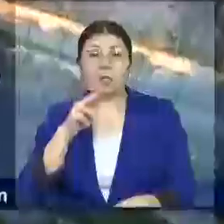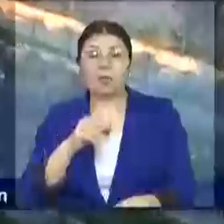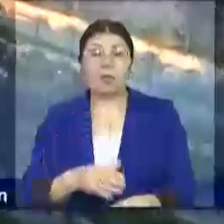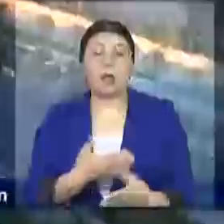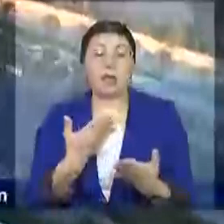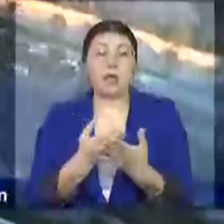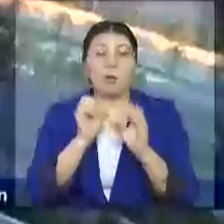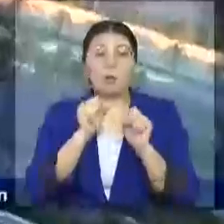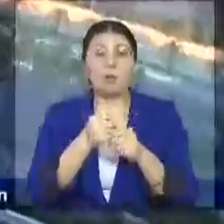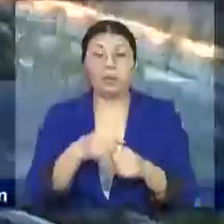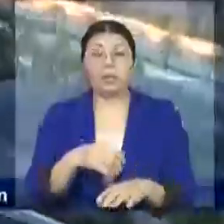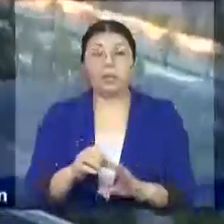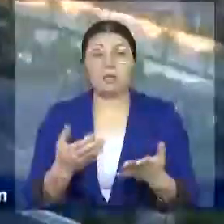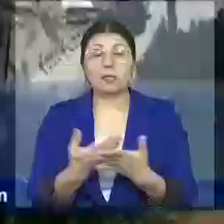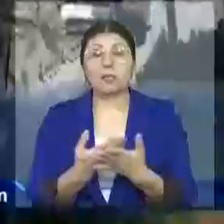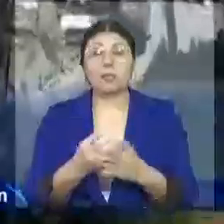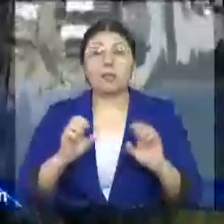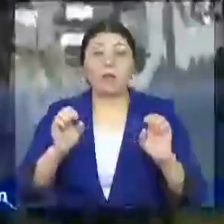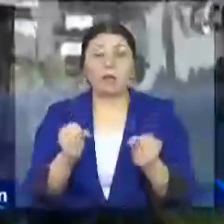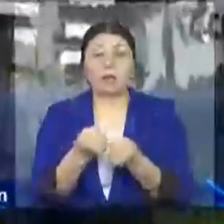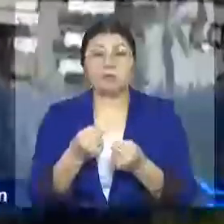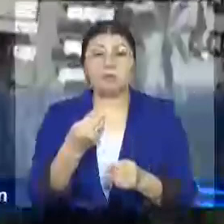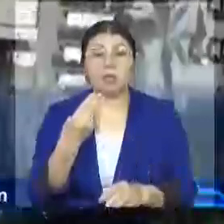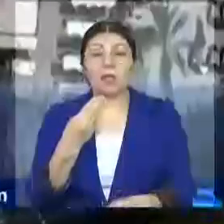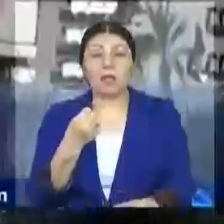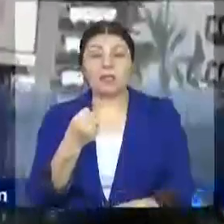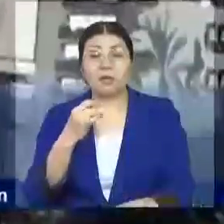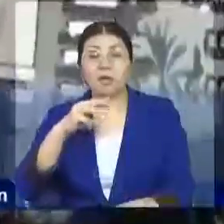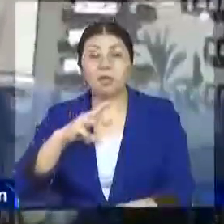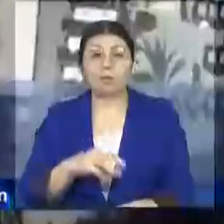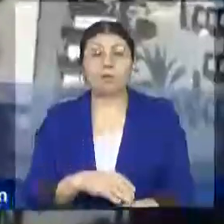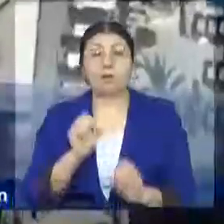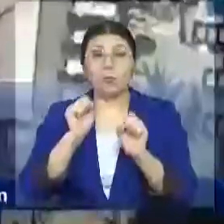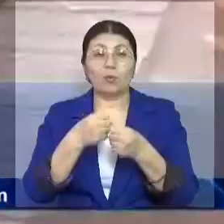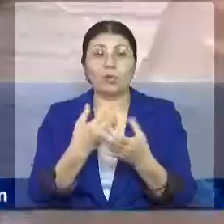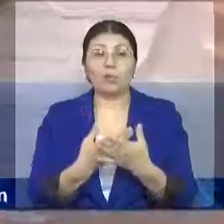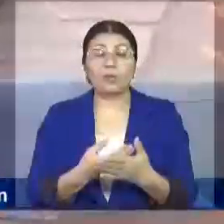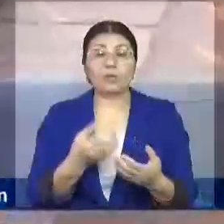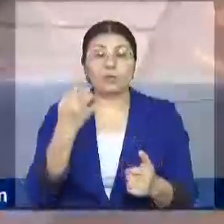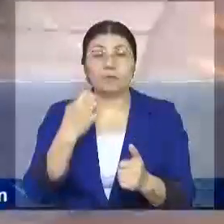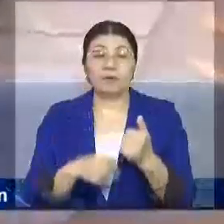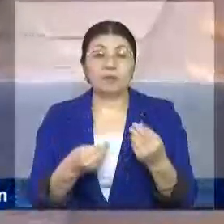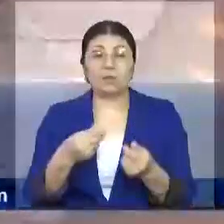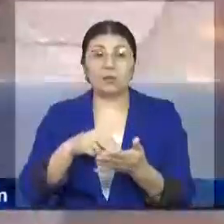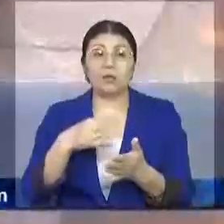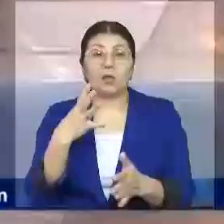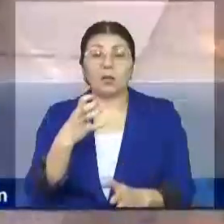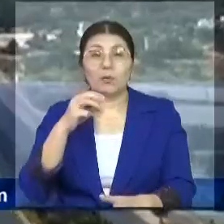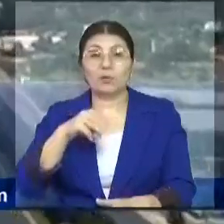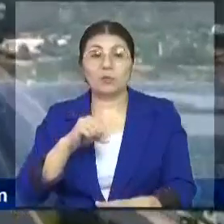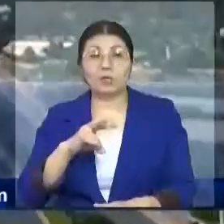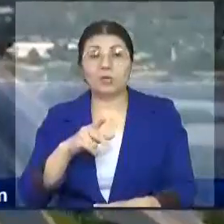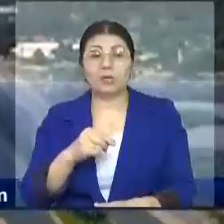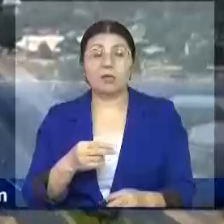Ал қыста тұрғындар Шарм Эль-Шейхқа баруды жөн санайды. Қос елге де бір апталық турдың орташа бағасы 500 мың теңге.